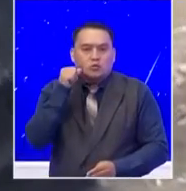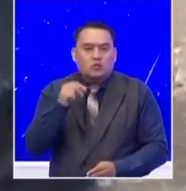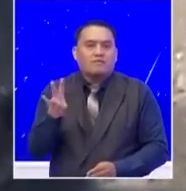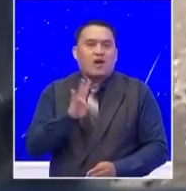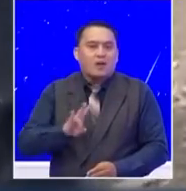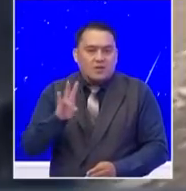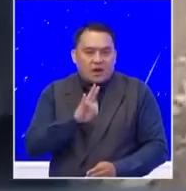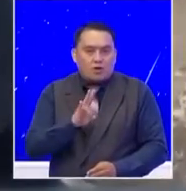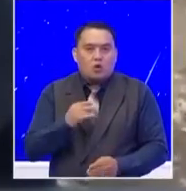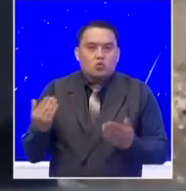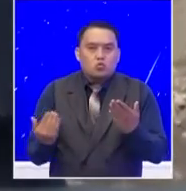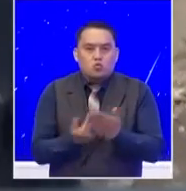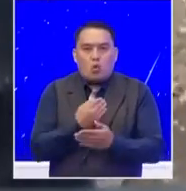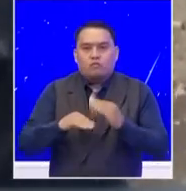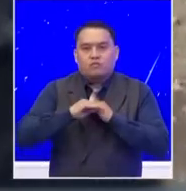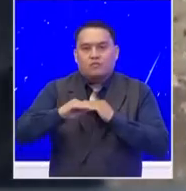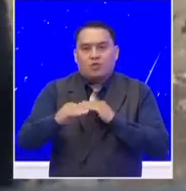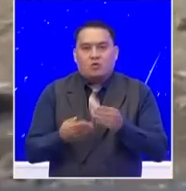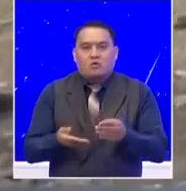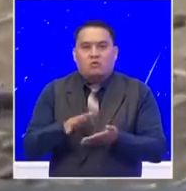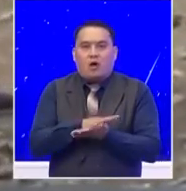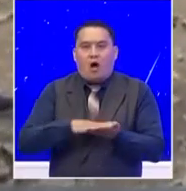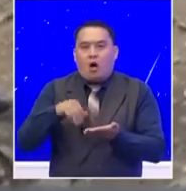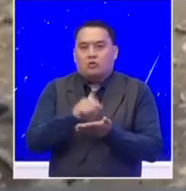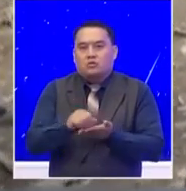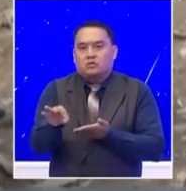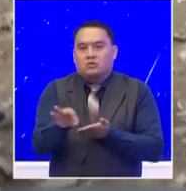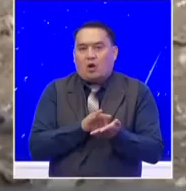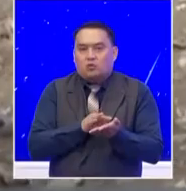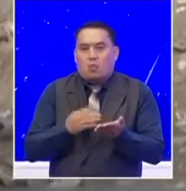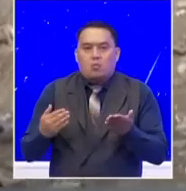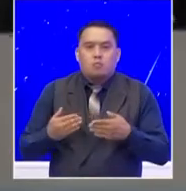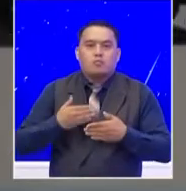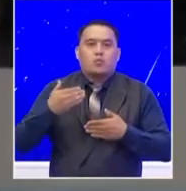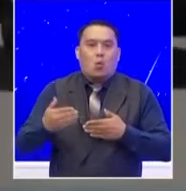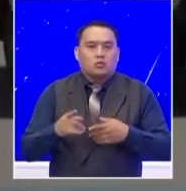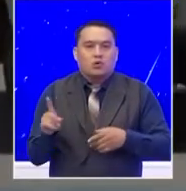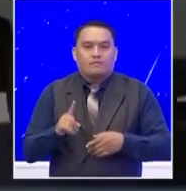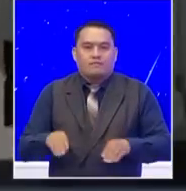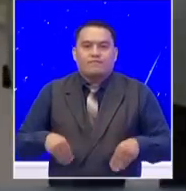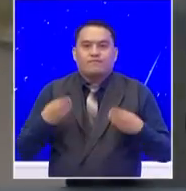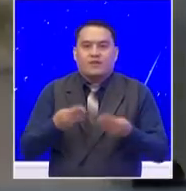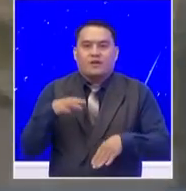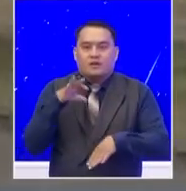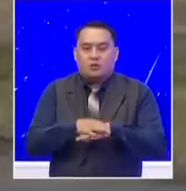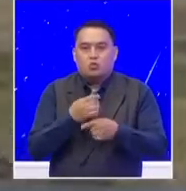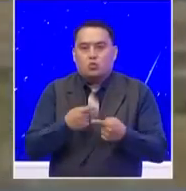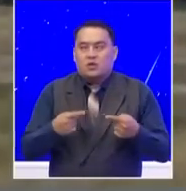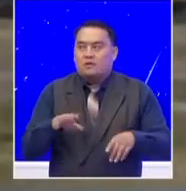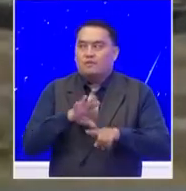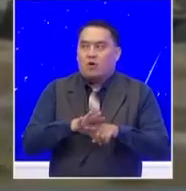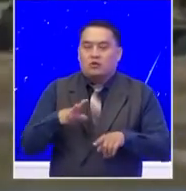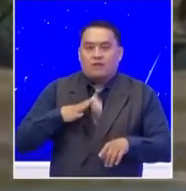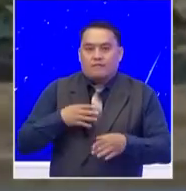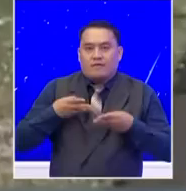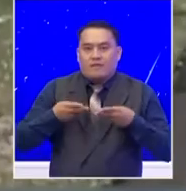прошлого года. Но новое полотно стало разрушаться практически сразу после укладки. Кроме того, были выявлены и другие интересные детали,